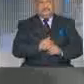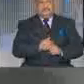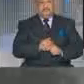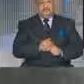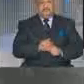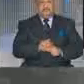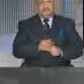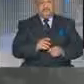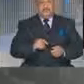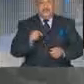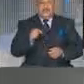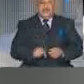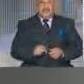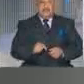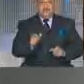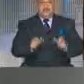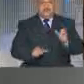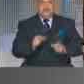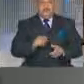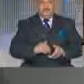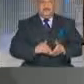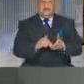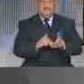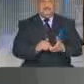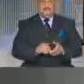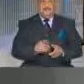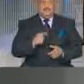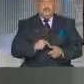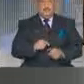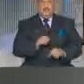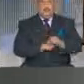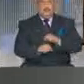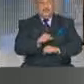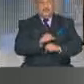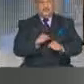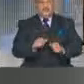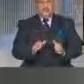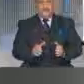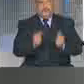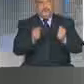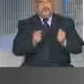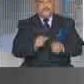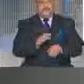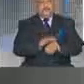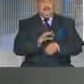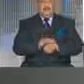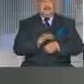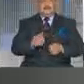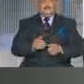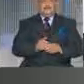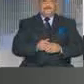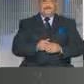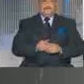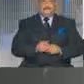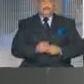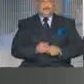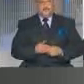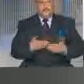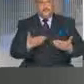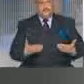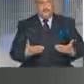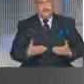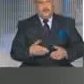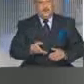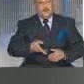فما شكون عمل السيرفيونس والكونترول نتاعو. ستتواصل حملات اخرى للتقصي عن امراض السكري وضغط الدم خلال الفتره